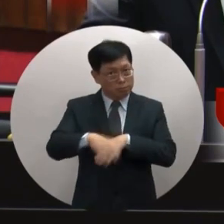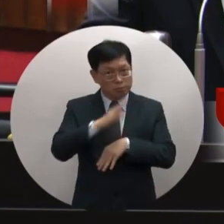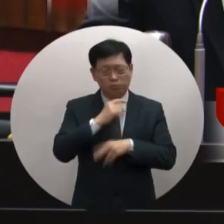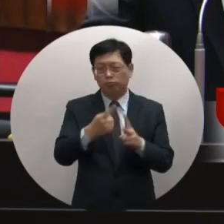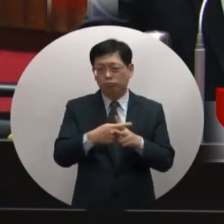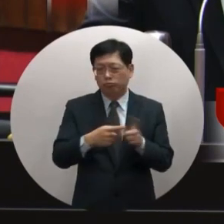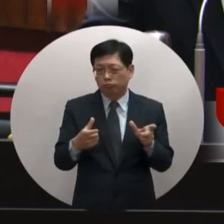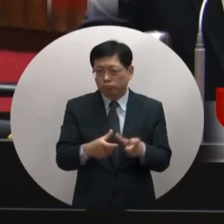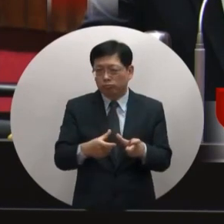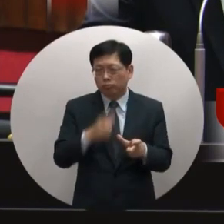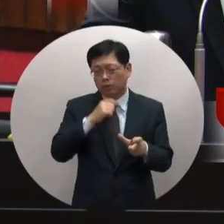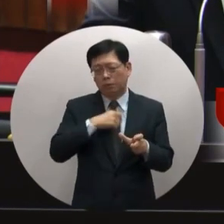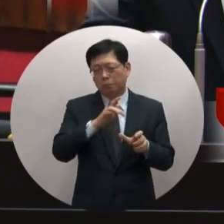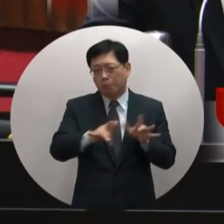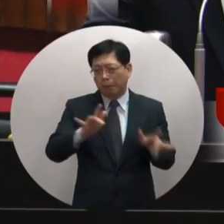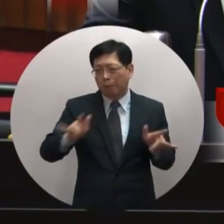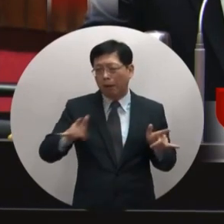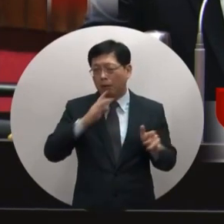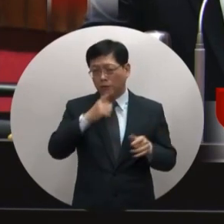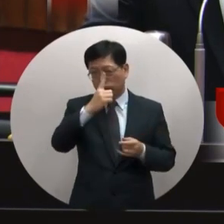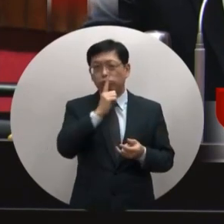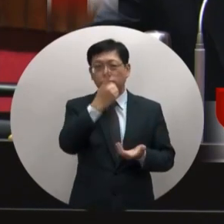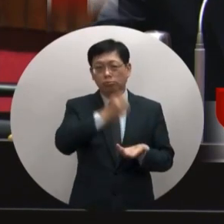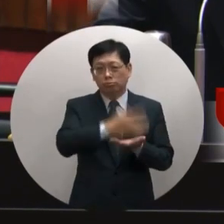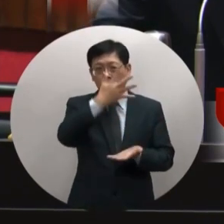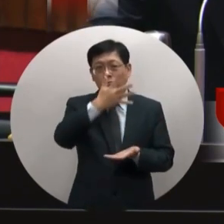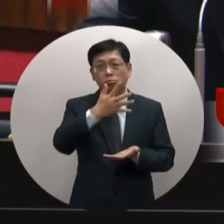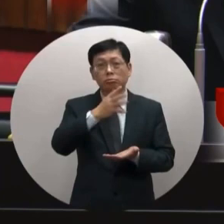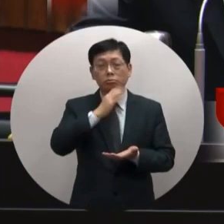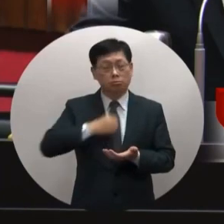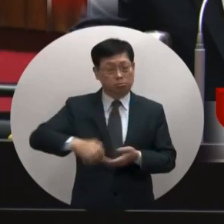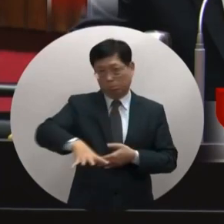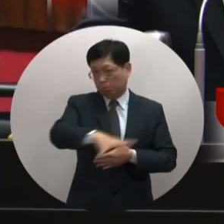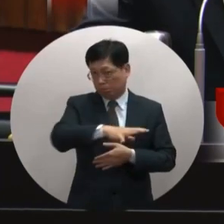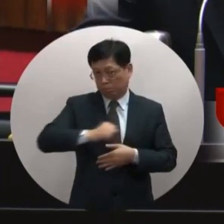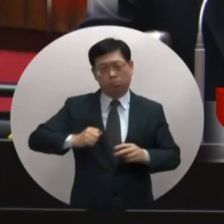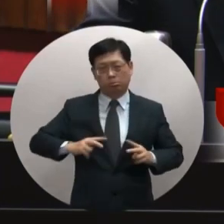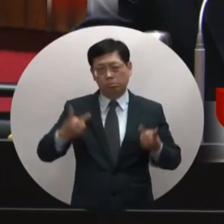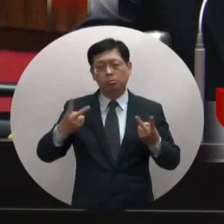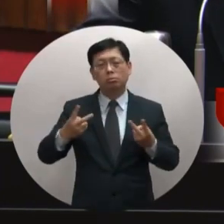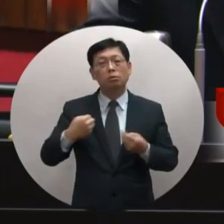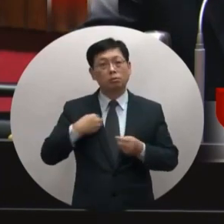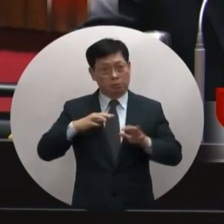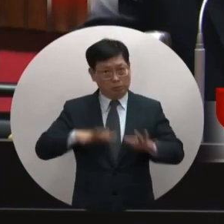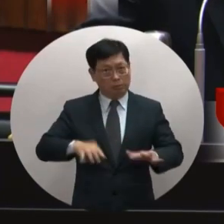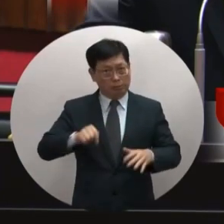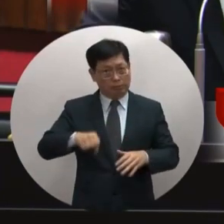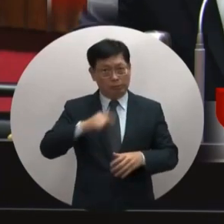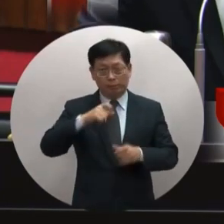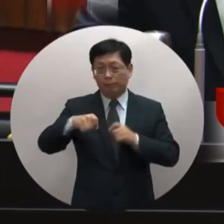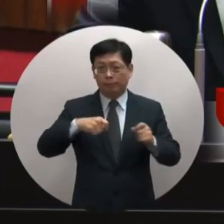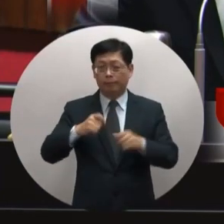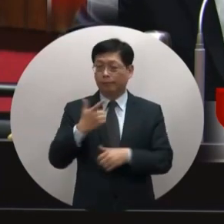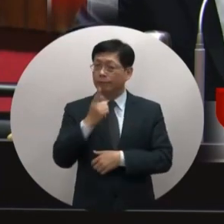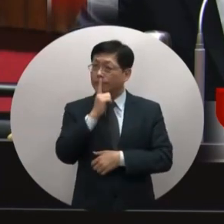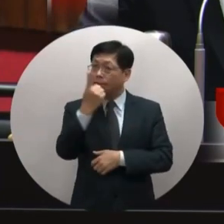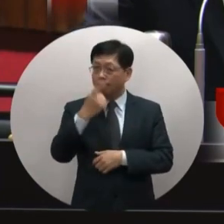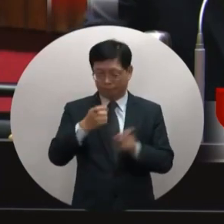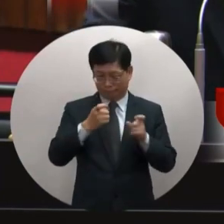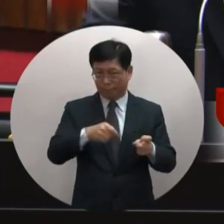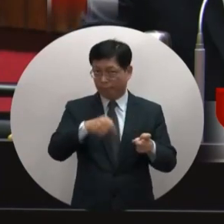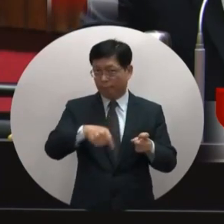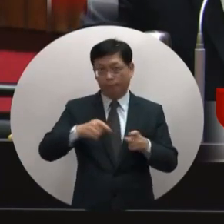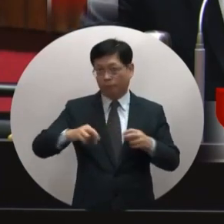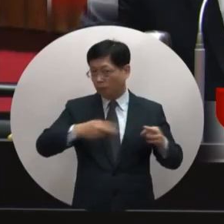是小小的零碎的只帶一棟大樓我整體的而我這個整體不但是港